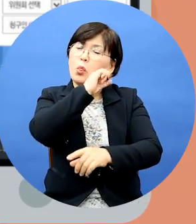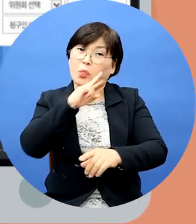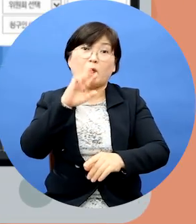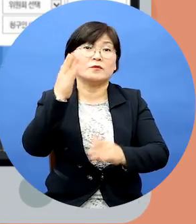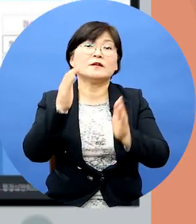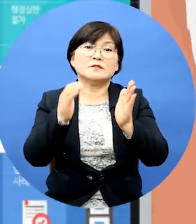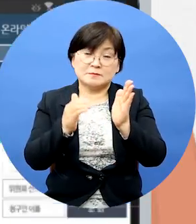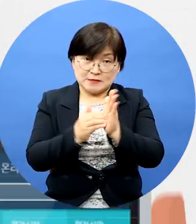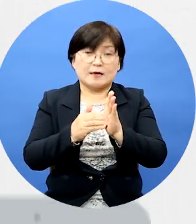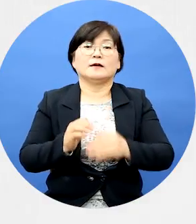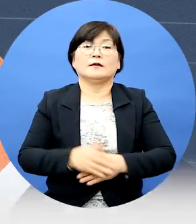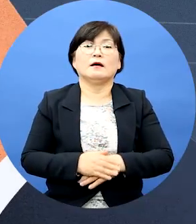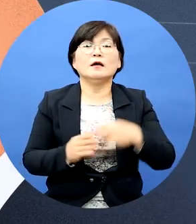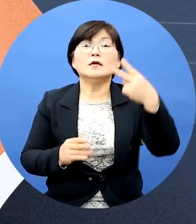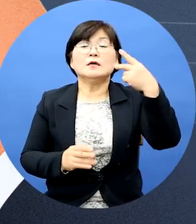더 높아졌습니다.